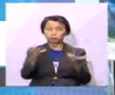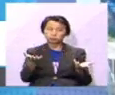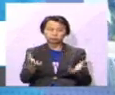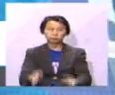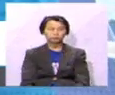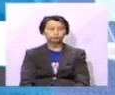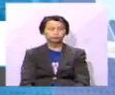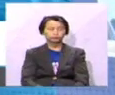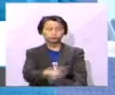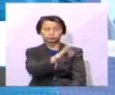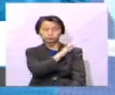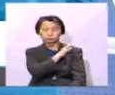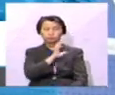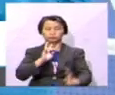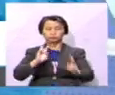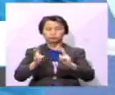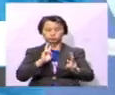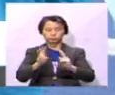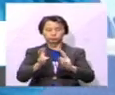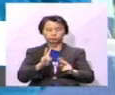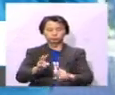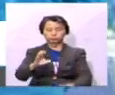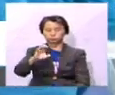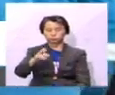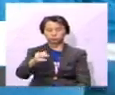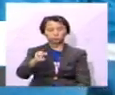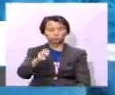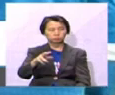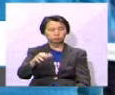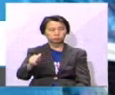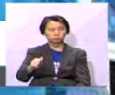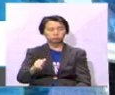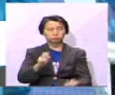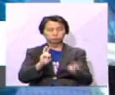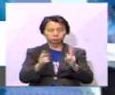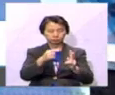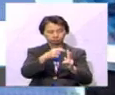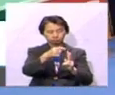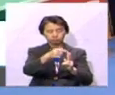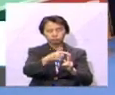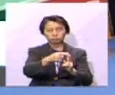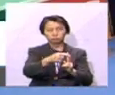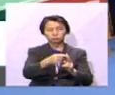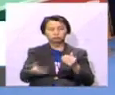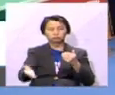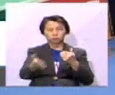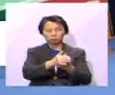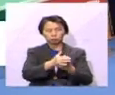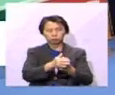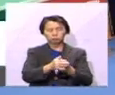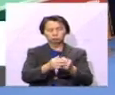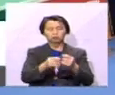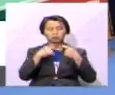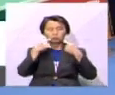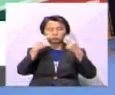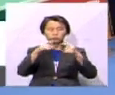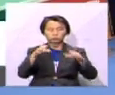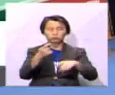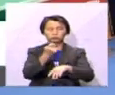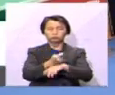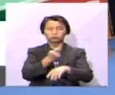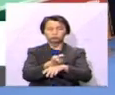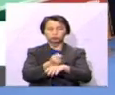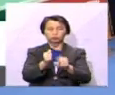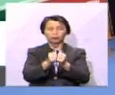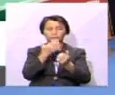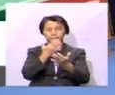Sementara bagi jurulatih bergu Chia Sun Kit, pasangan utama negara Goh Wee Shem, Tan Wee Kiong yang kembali digandingkan berjaya menjalankan tugasan